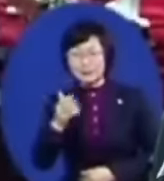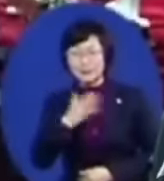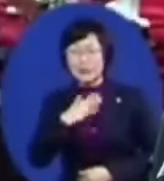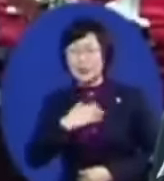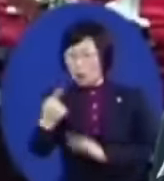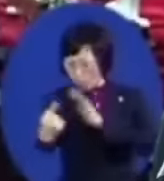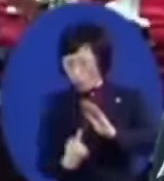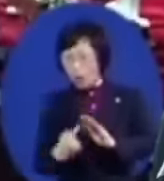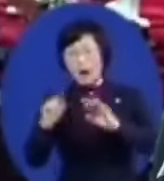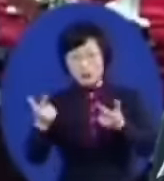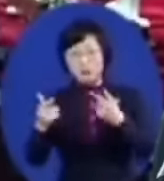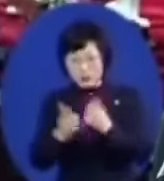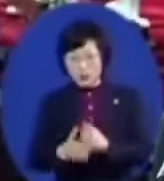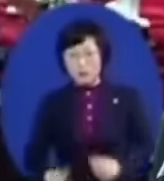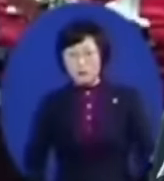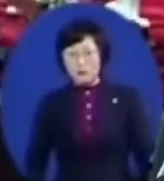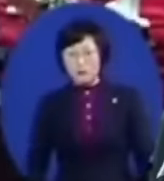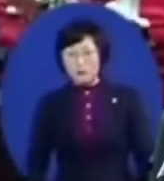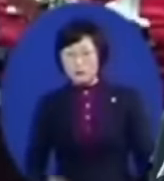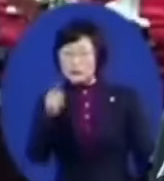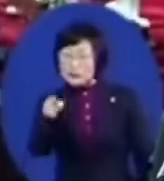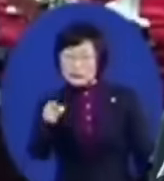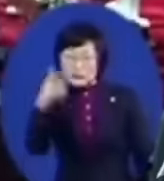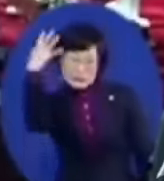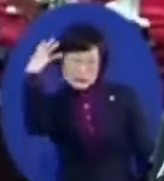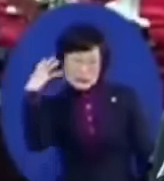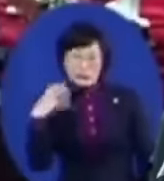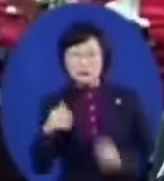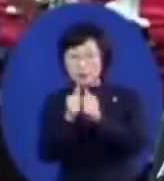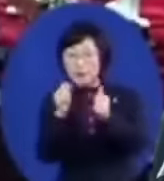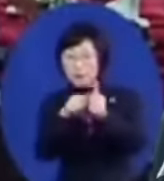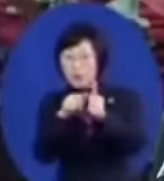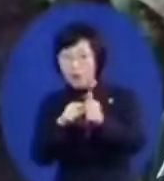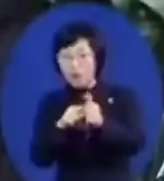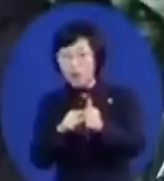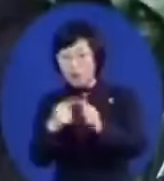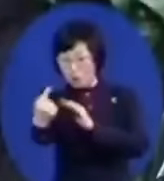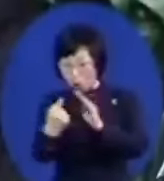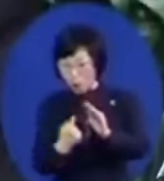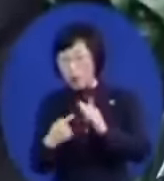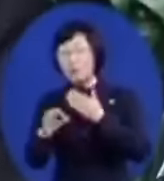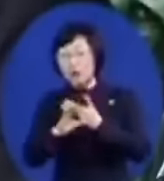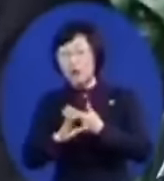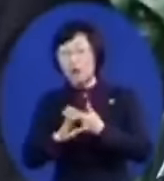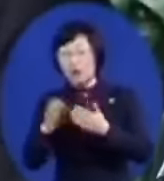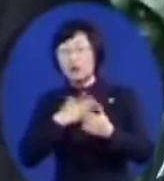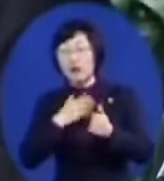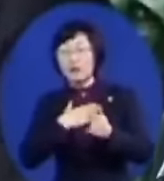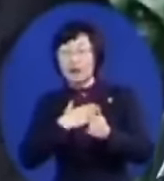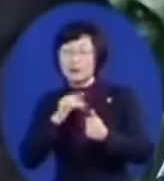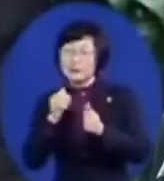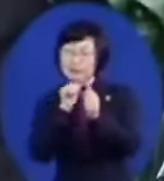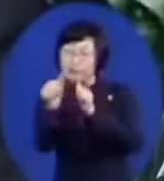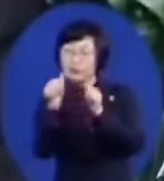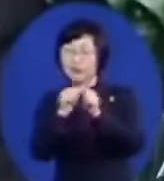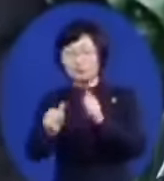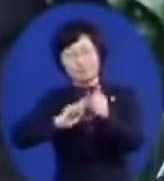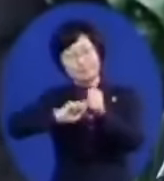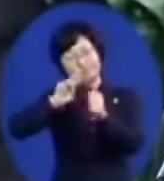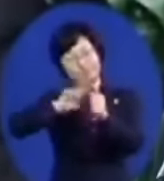그렇지요. 이 친구가 내 이발사에 왔다면 내가 미담으로 만들어 놓지요.